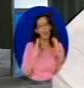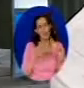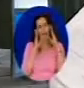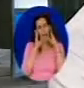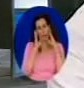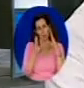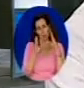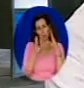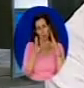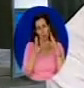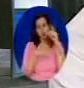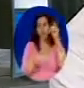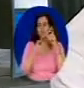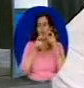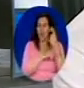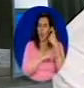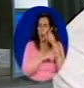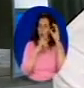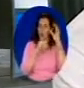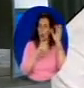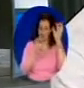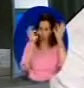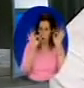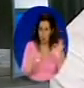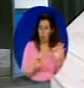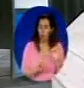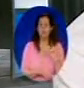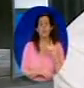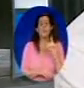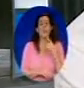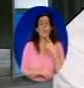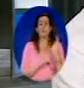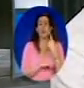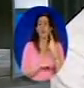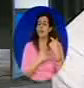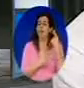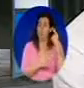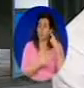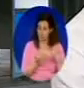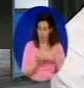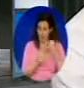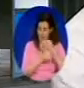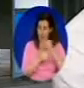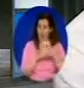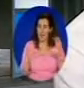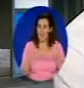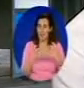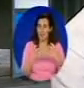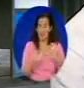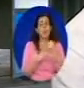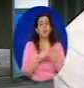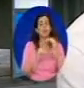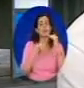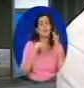האמון של הצרכנים במערכת, ואז הם יחפשו הרבה פחות. מדברים על זה שצרכנים עכשיו למדו, בעקבות המחאה החברתית, להשוות